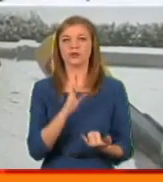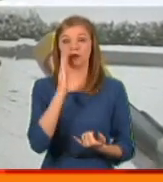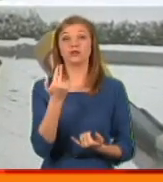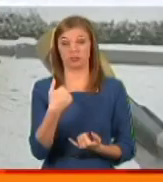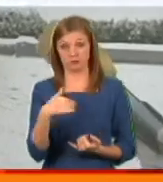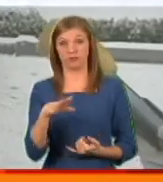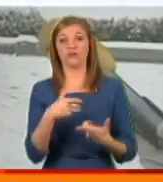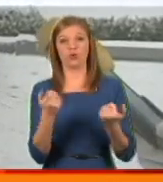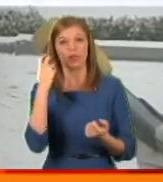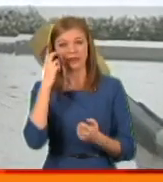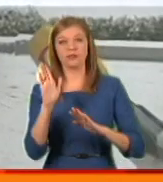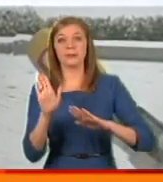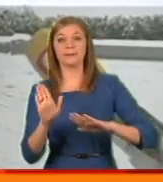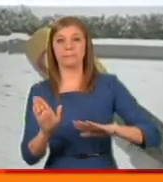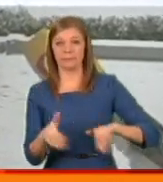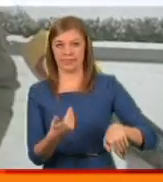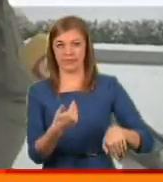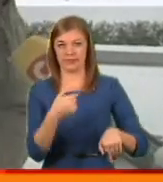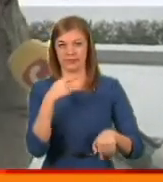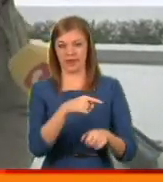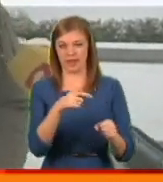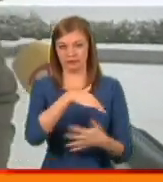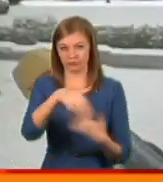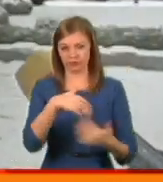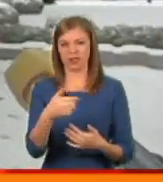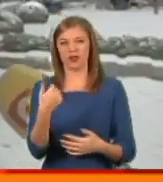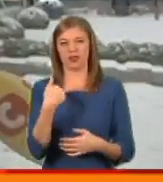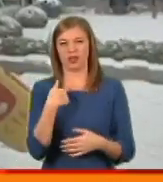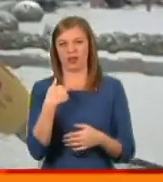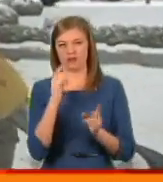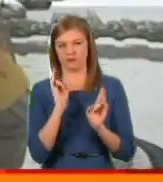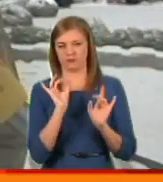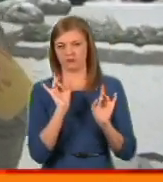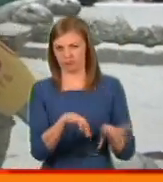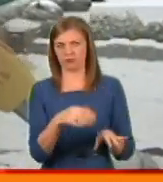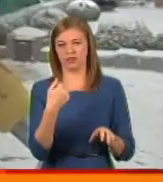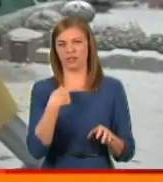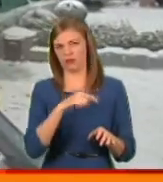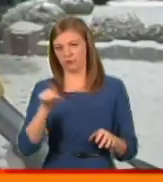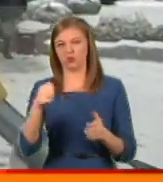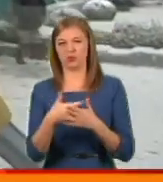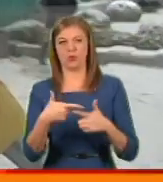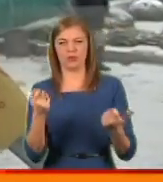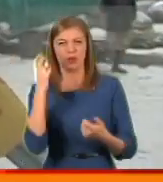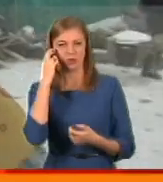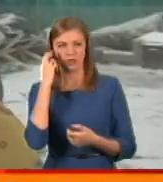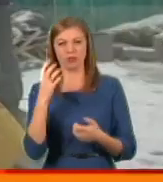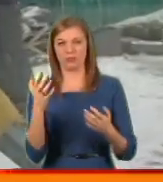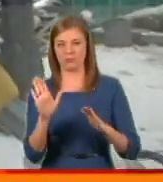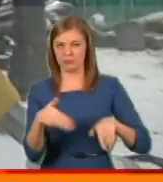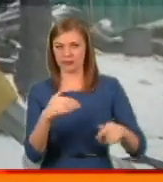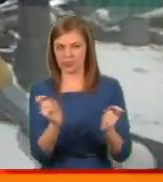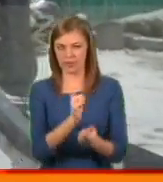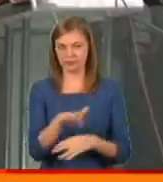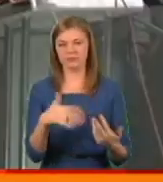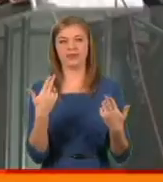Я був у готелі «Київ», то після того, як вони відійшли, ми відійшли в Київ, вони мене повели до готелю «Київ». Вже після того, як все сталося?